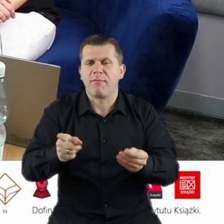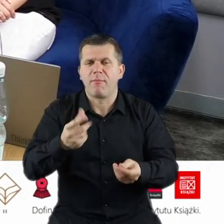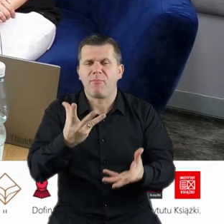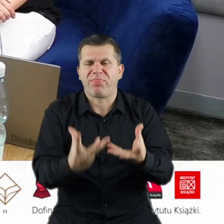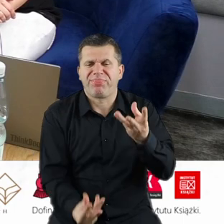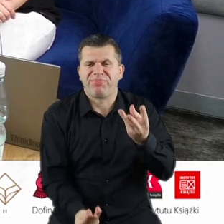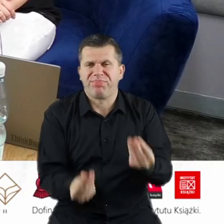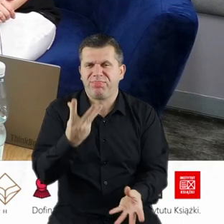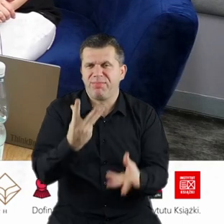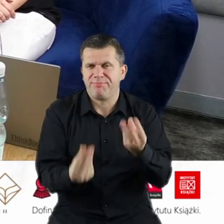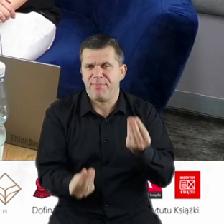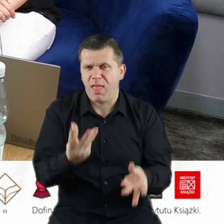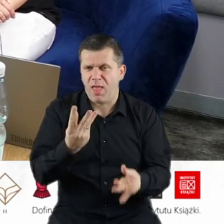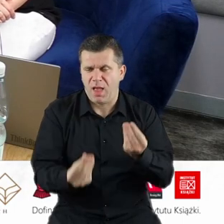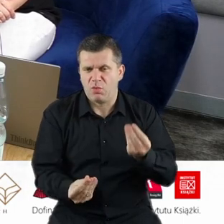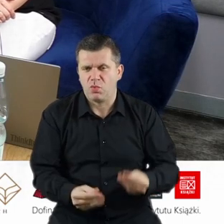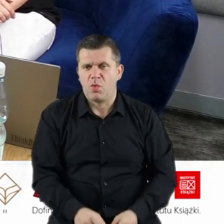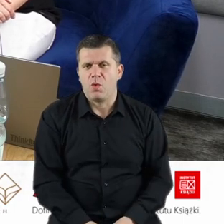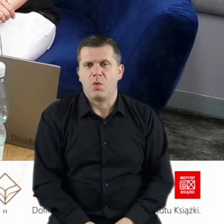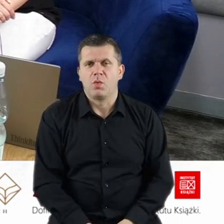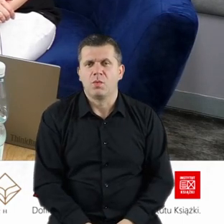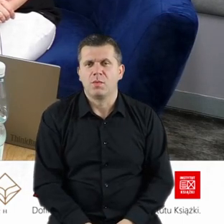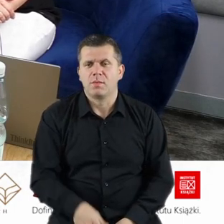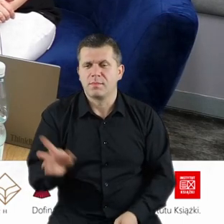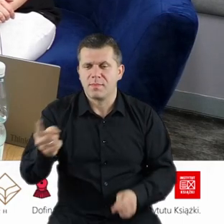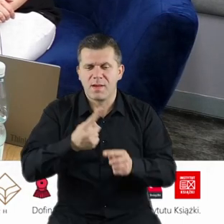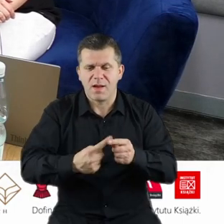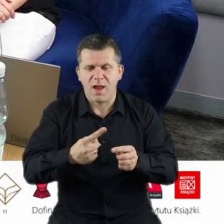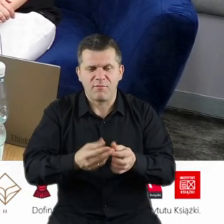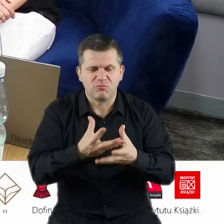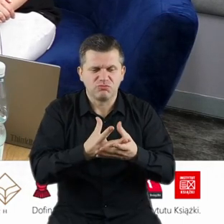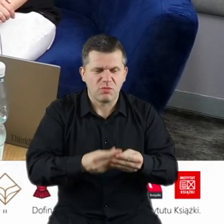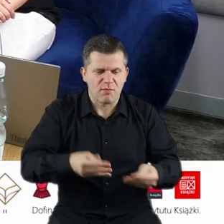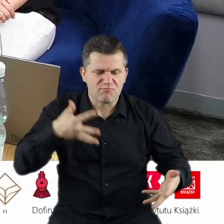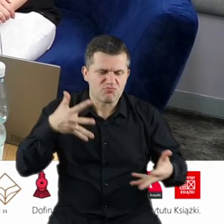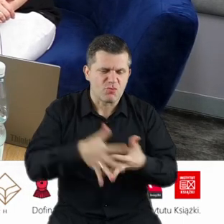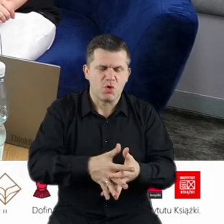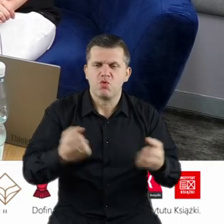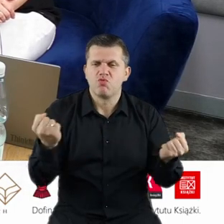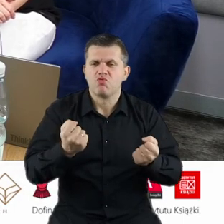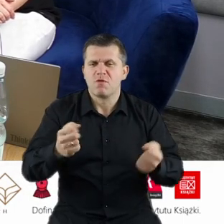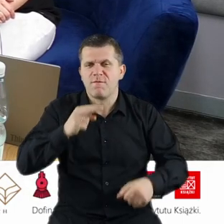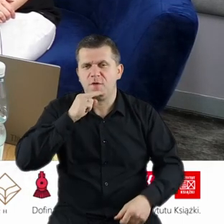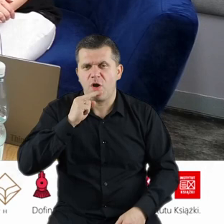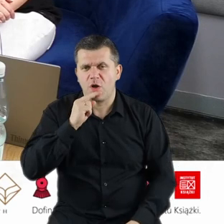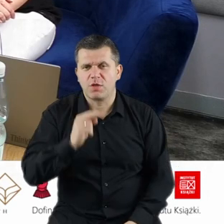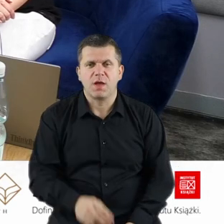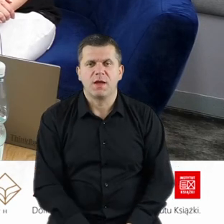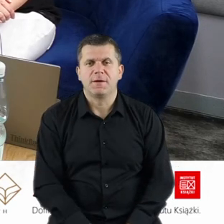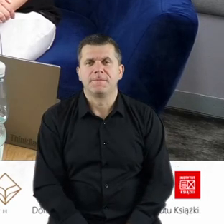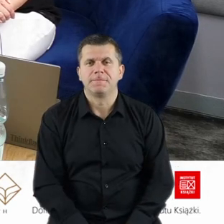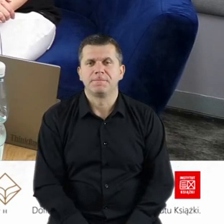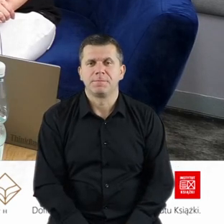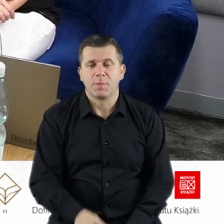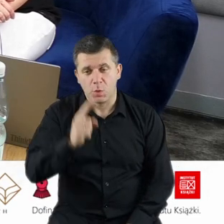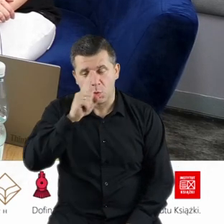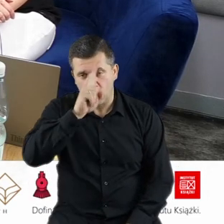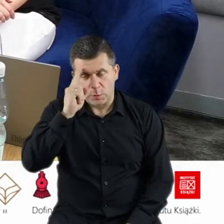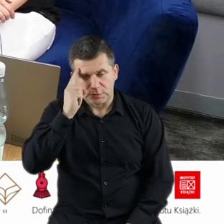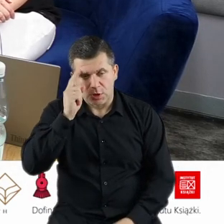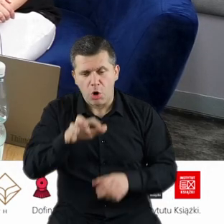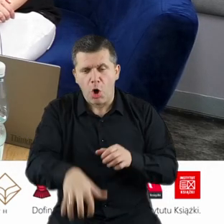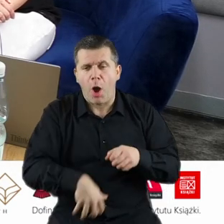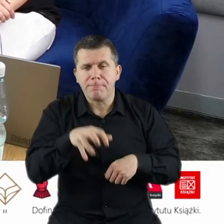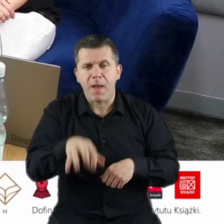terenie bagnistym. Są tam fragmenty gruntu przesiąknięte wodą